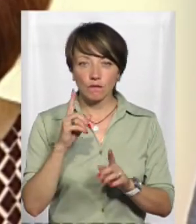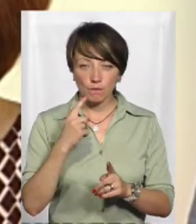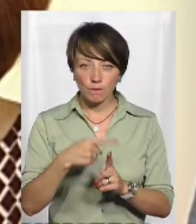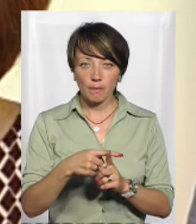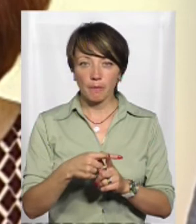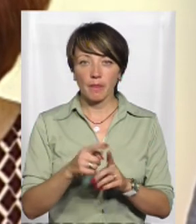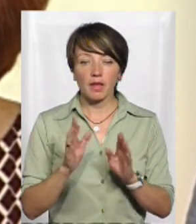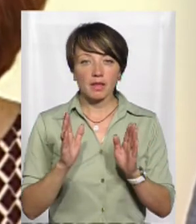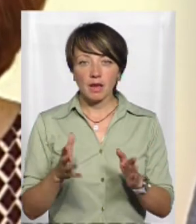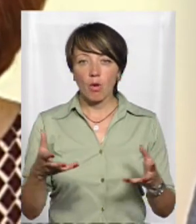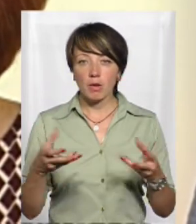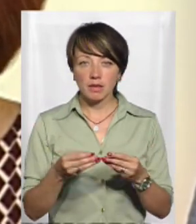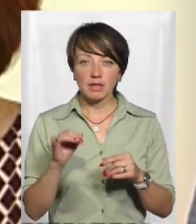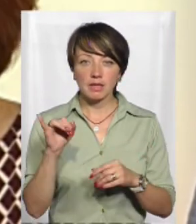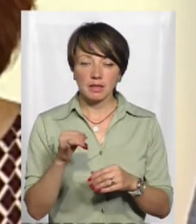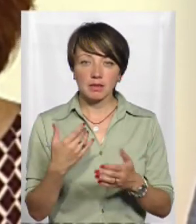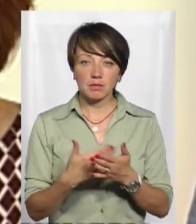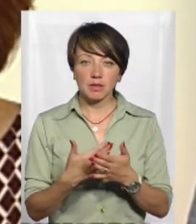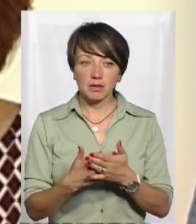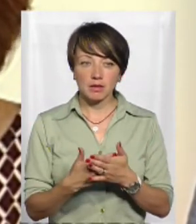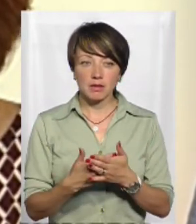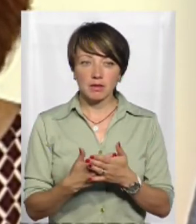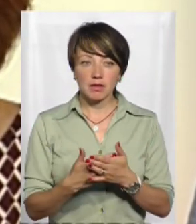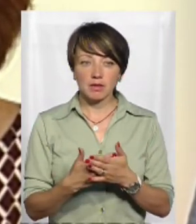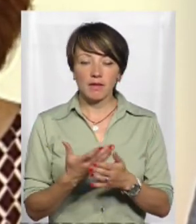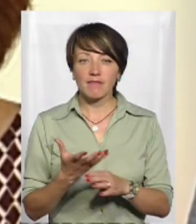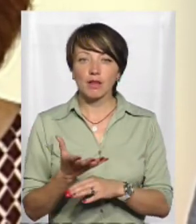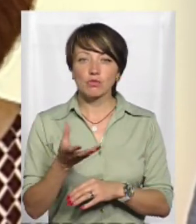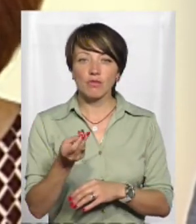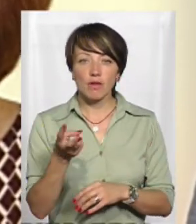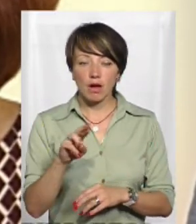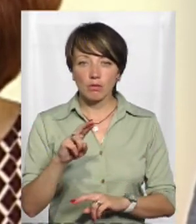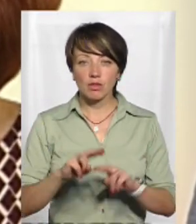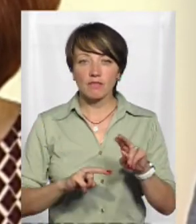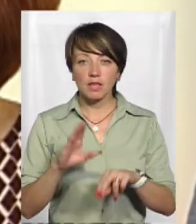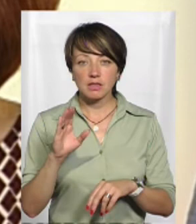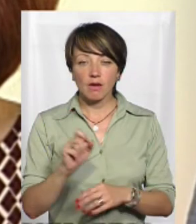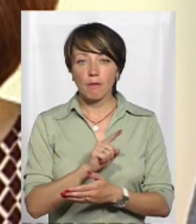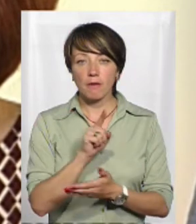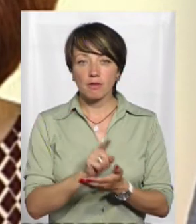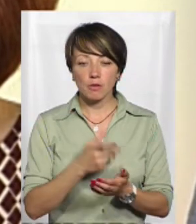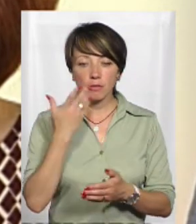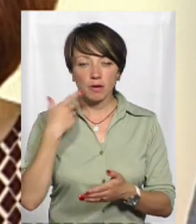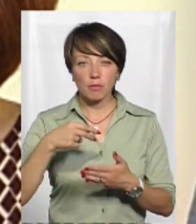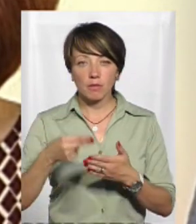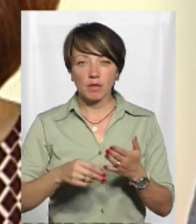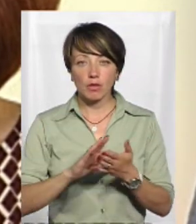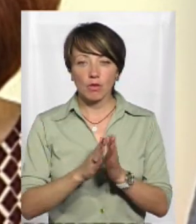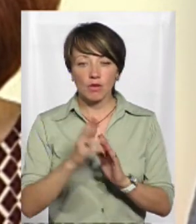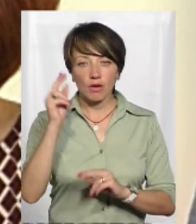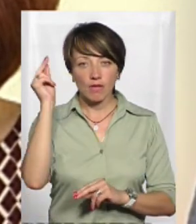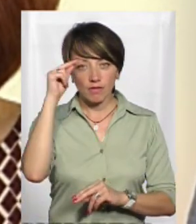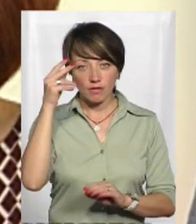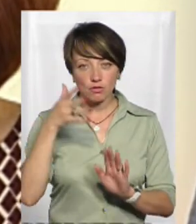тільки з кооперативом, а і з фондом фінансування будівництва. Обов'язково при укладенні договору необхідно